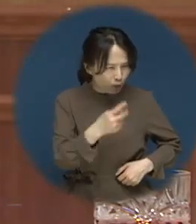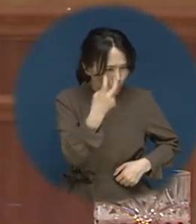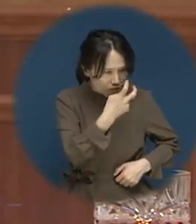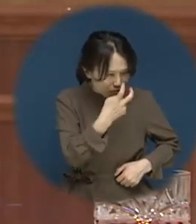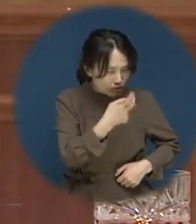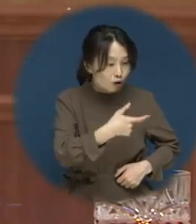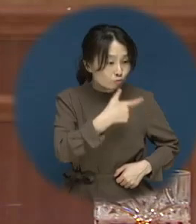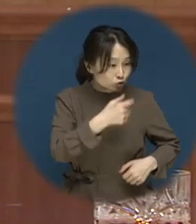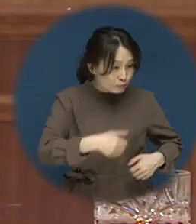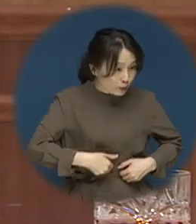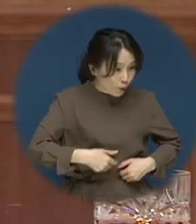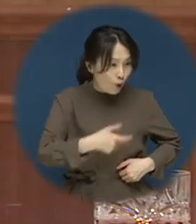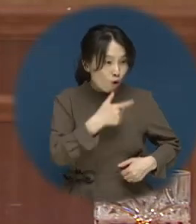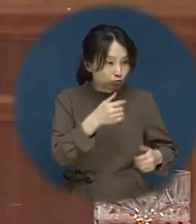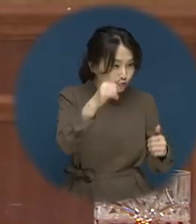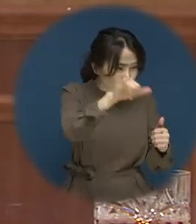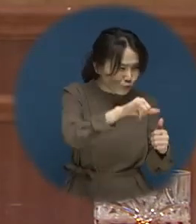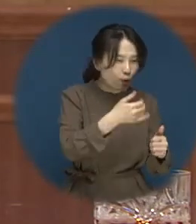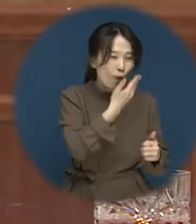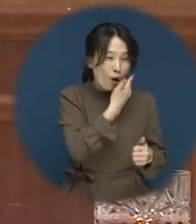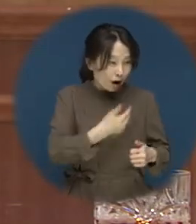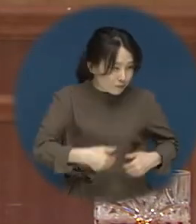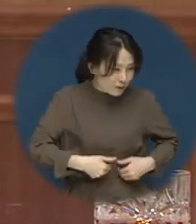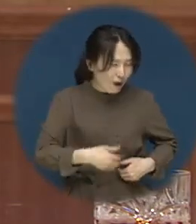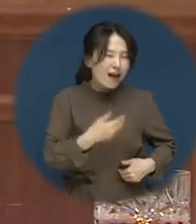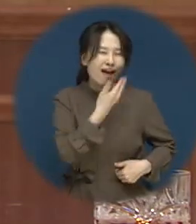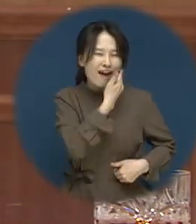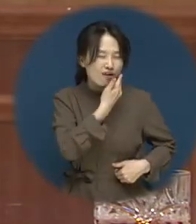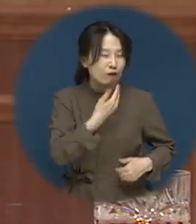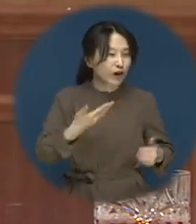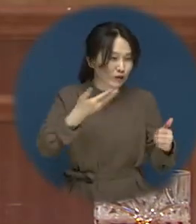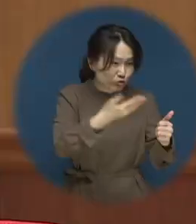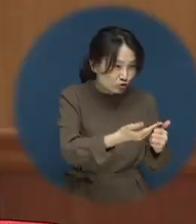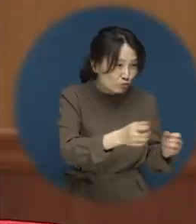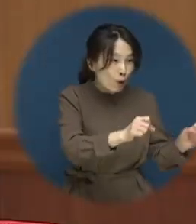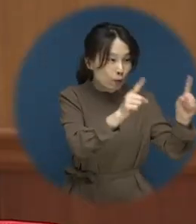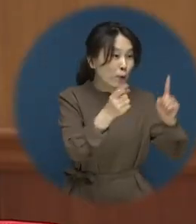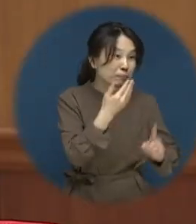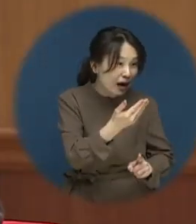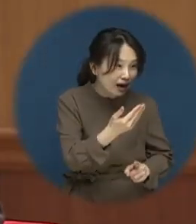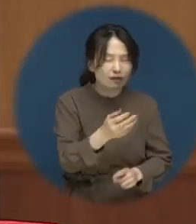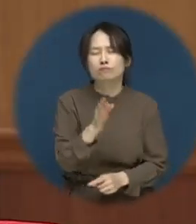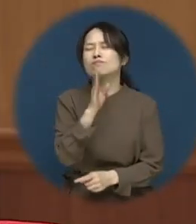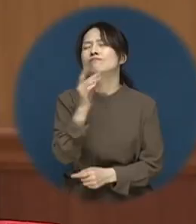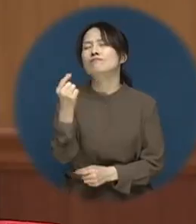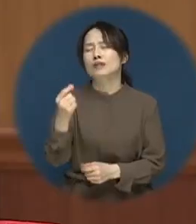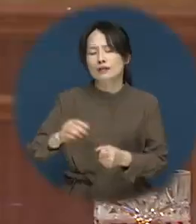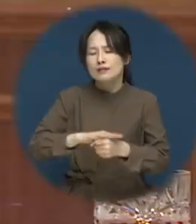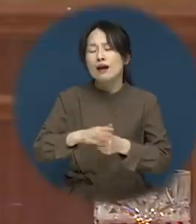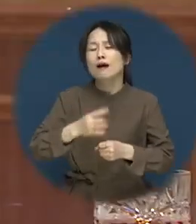필요하면 물을 주고. 네. 양분이 필요하면 양분을. 그렇죠. 주고. 네. 그러면 살아난다. 그렇죠. 애정만 있으면 살아나요. 천연기념.